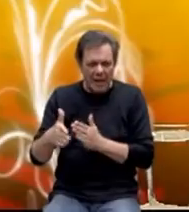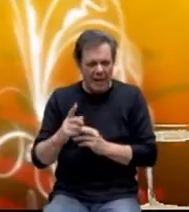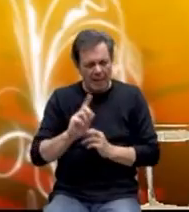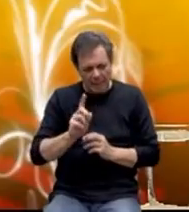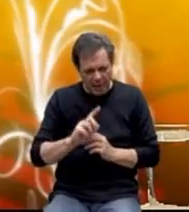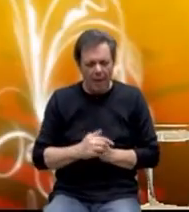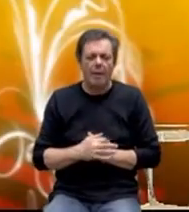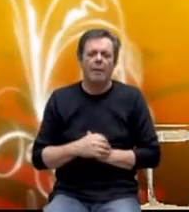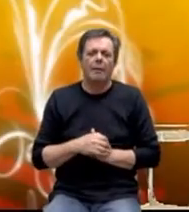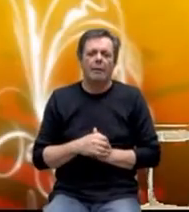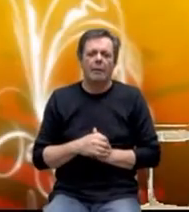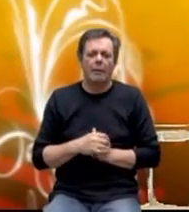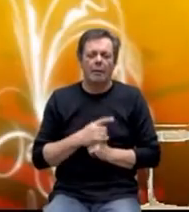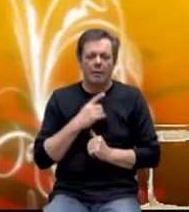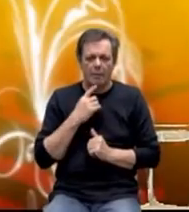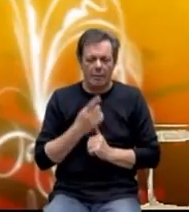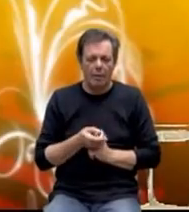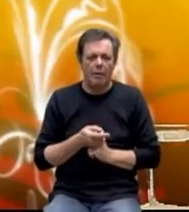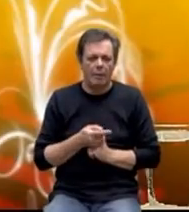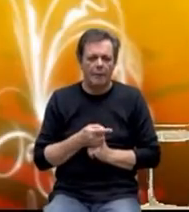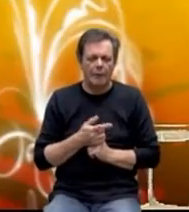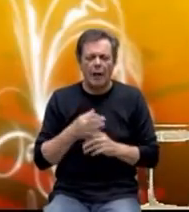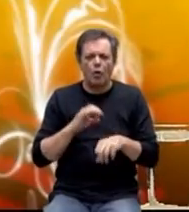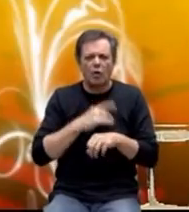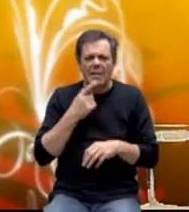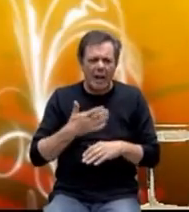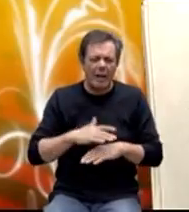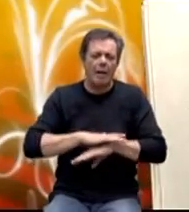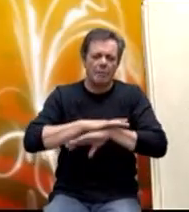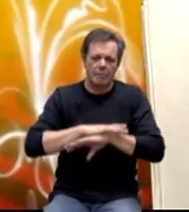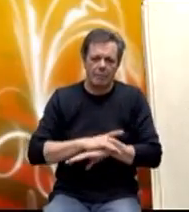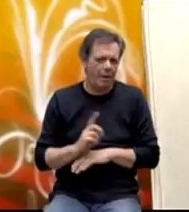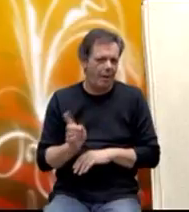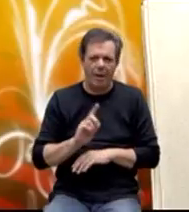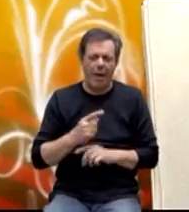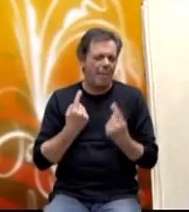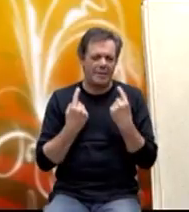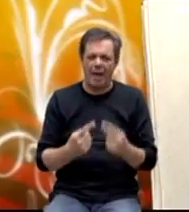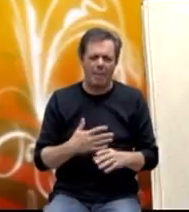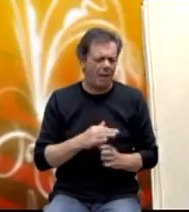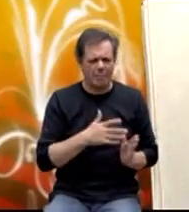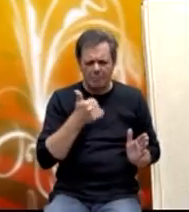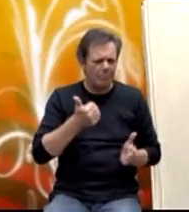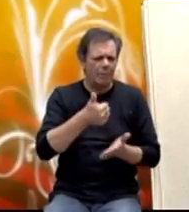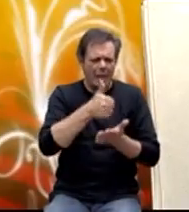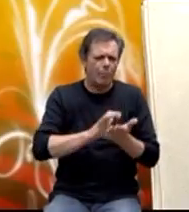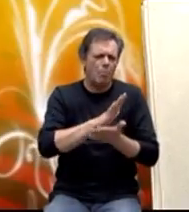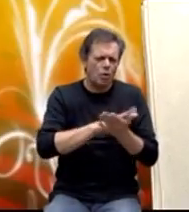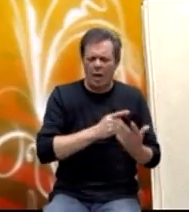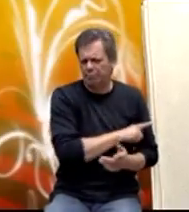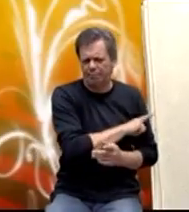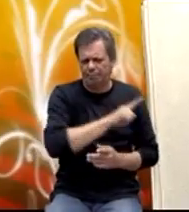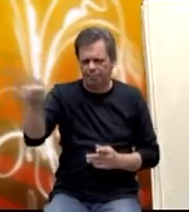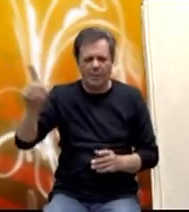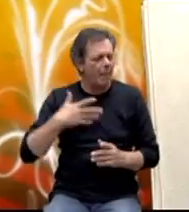Ne. Je li ona rekla odmah malo odahnite i nastavite dalje? Ne, nema stajanja. Kad se krene s reanimacijom, nema znači,